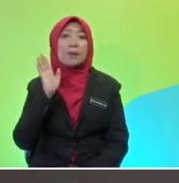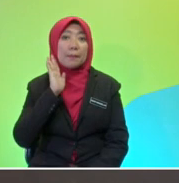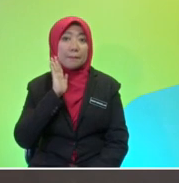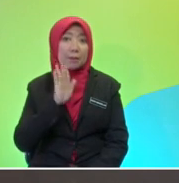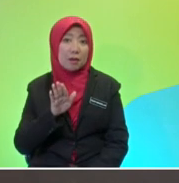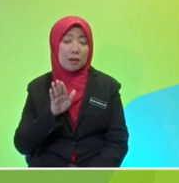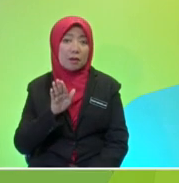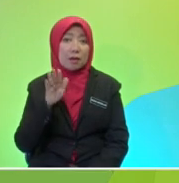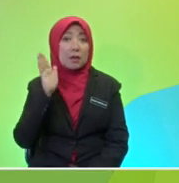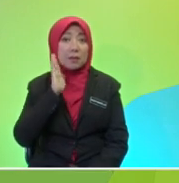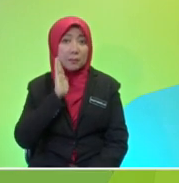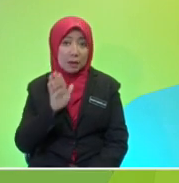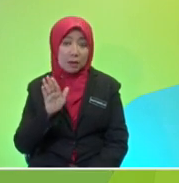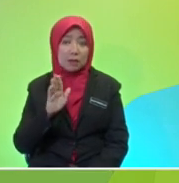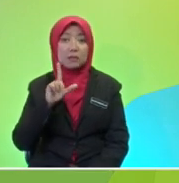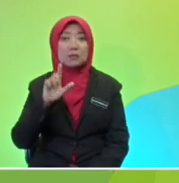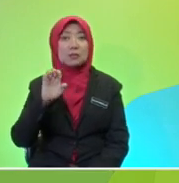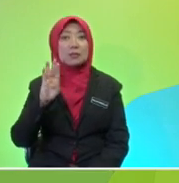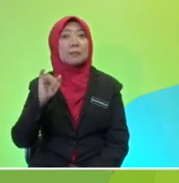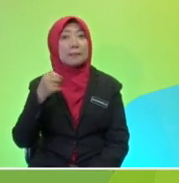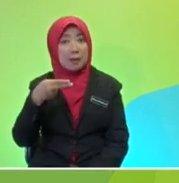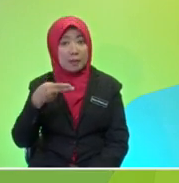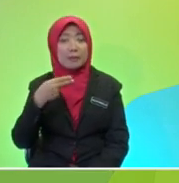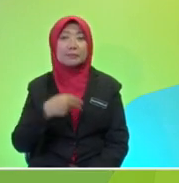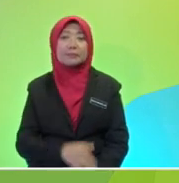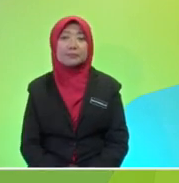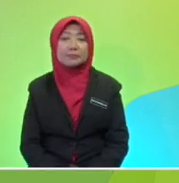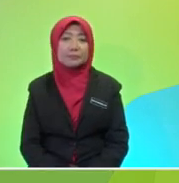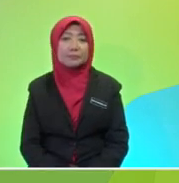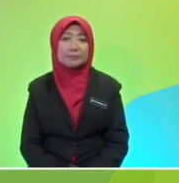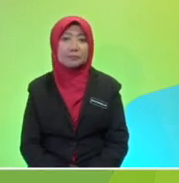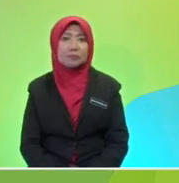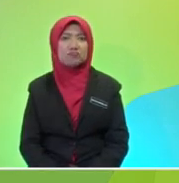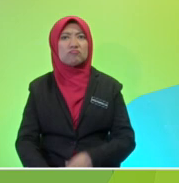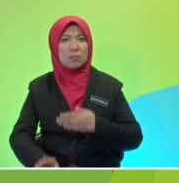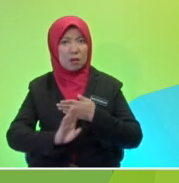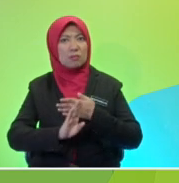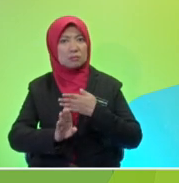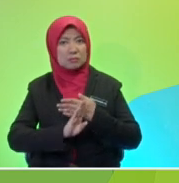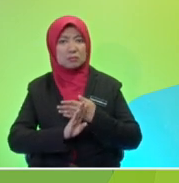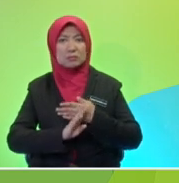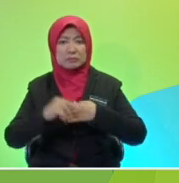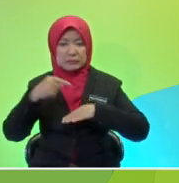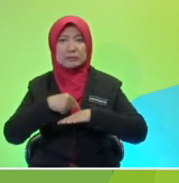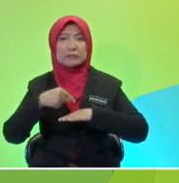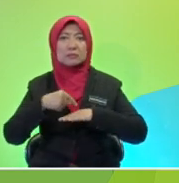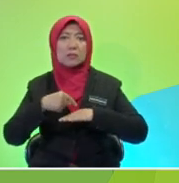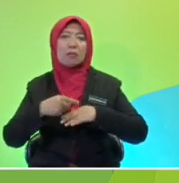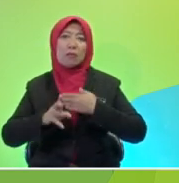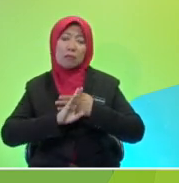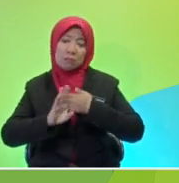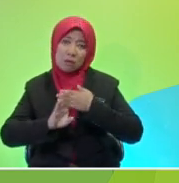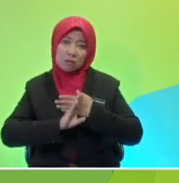lebah lebah lebah ini bahaya tahu kalau kita ah